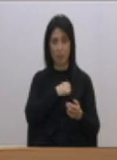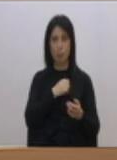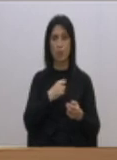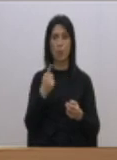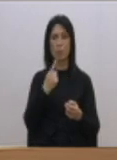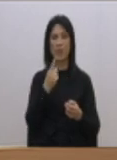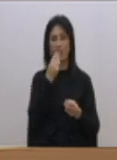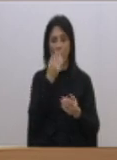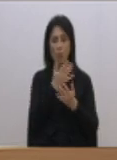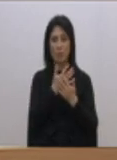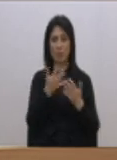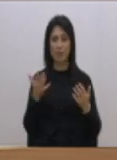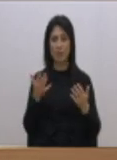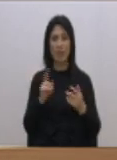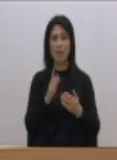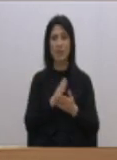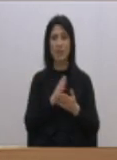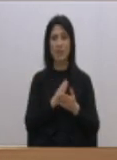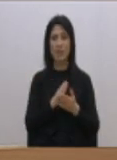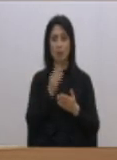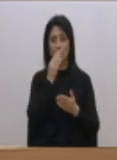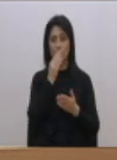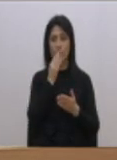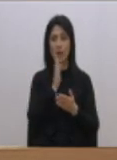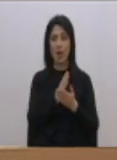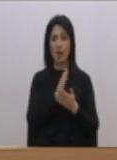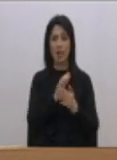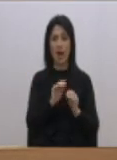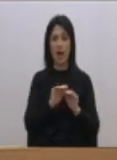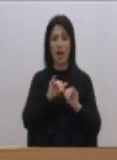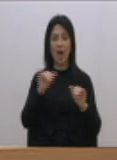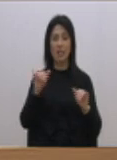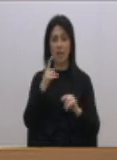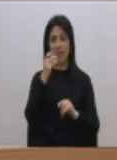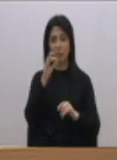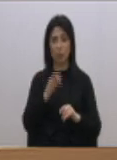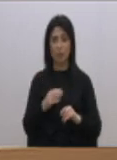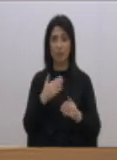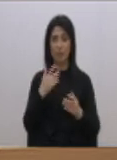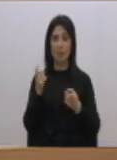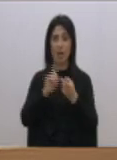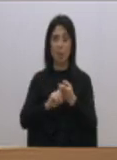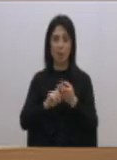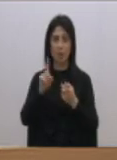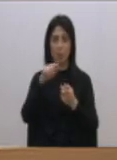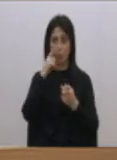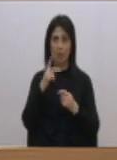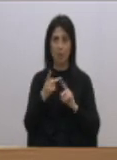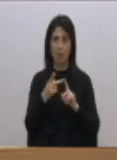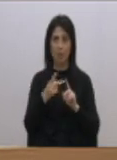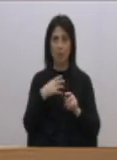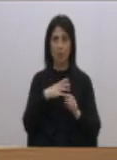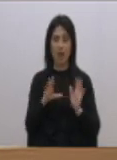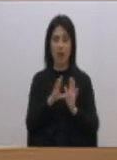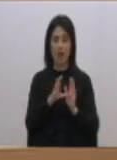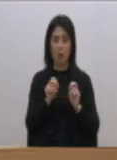პირველადი მომხმარების საგნები რაც არის, სურსათი, არის გაზრდილი 100% დამოკიდებულება. Meore nișnalovan,